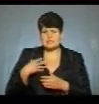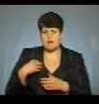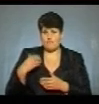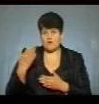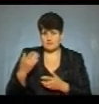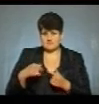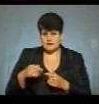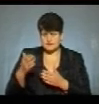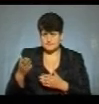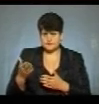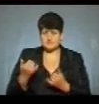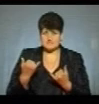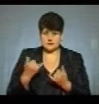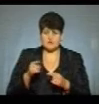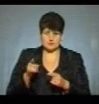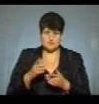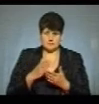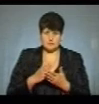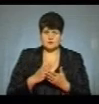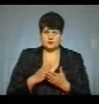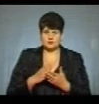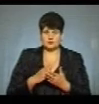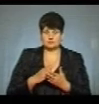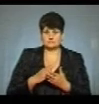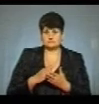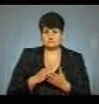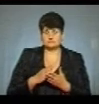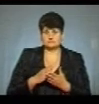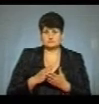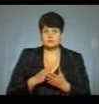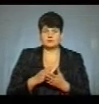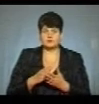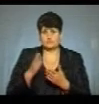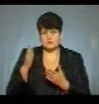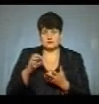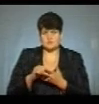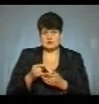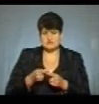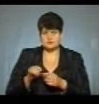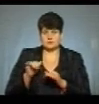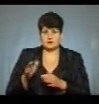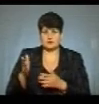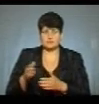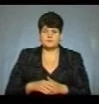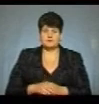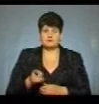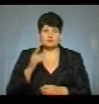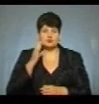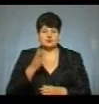відділення. Тобто зараз вони мають... Це до них... Займатися цією справою? Звичайно. Окей, дякую, ми